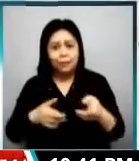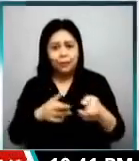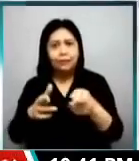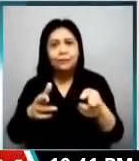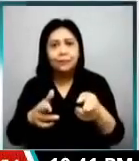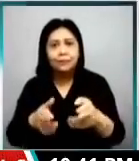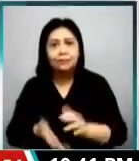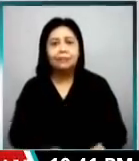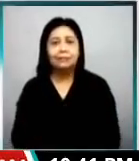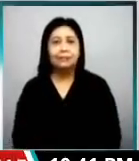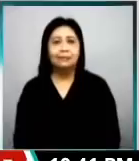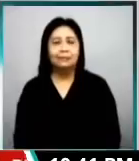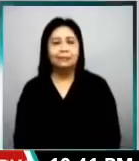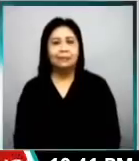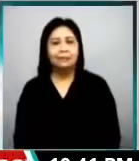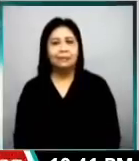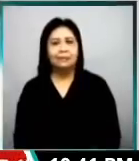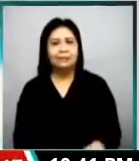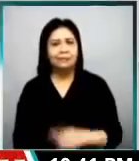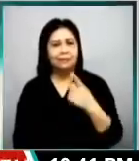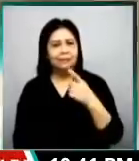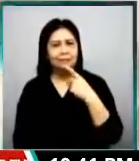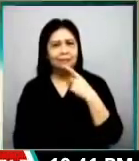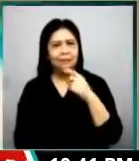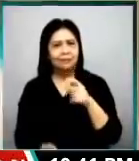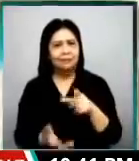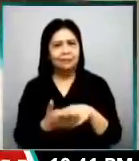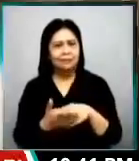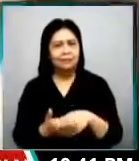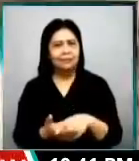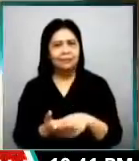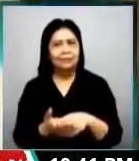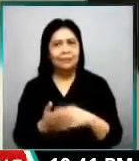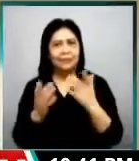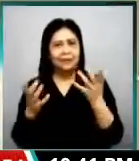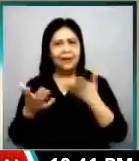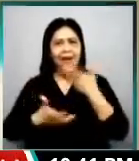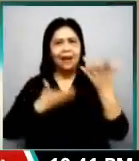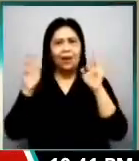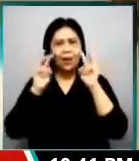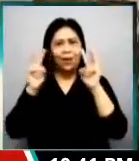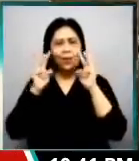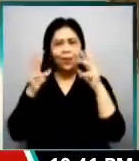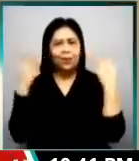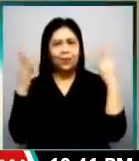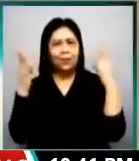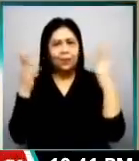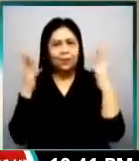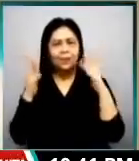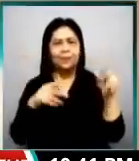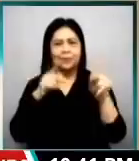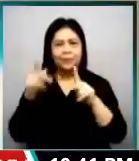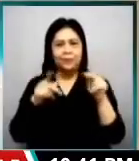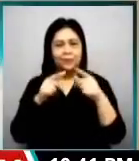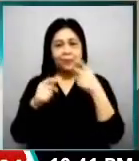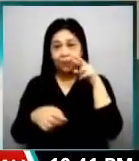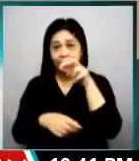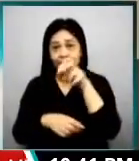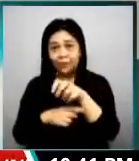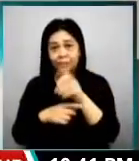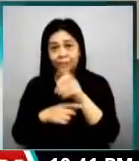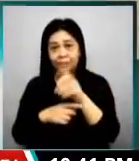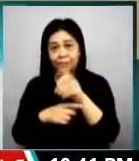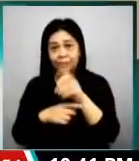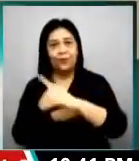Uy, pating! Wow! Napahiyaw at napapalakpak pa ang mga residente nang makita ang dolphin. Una